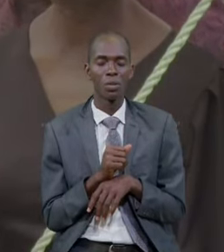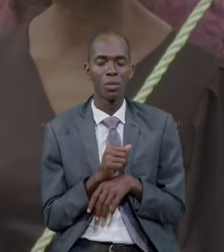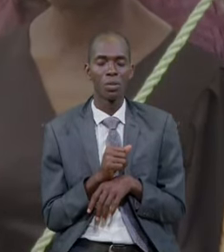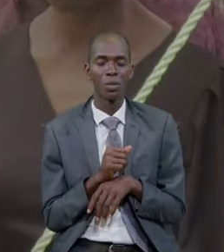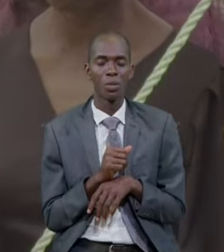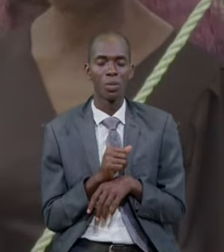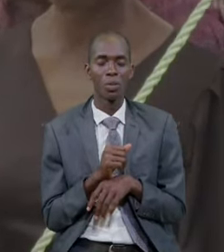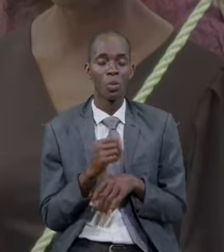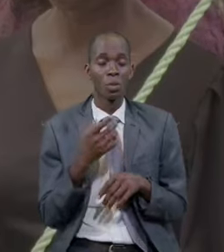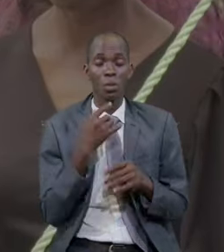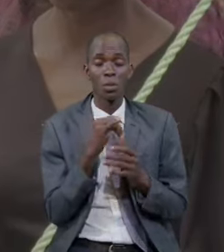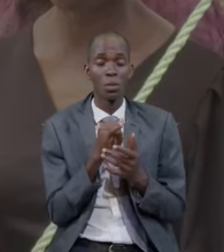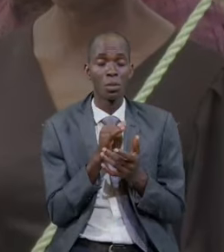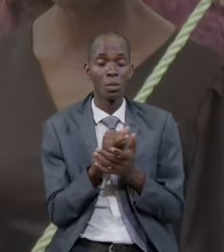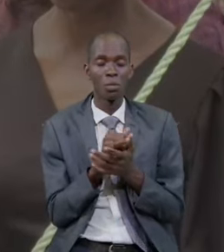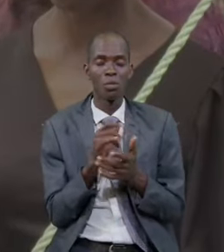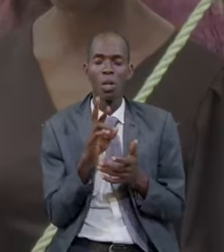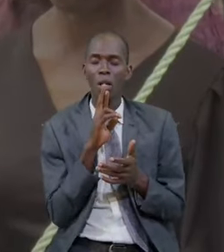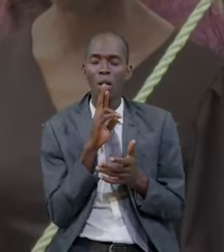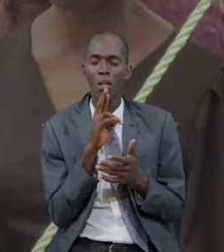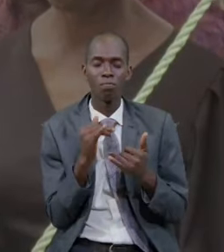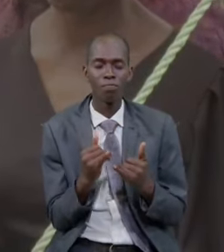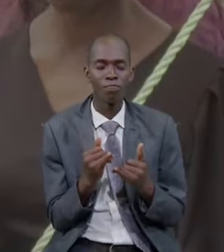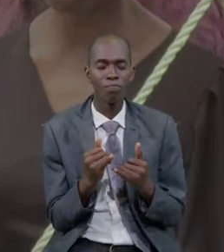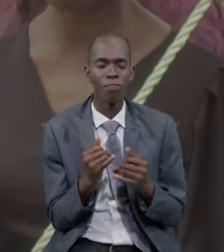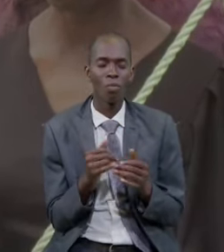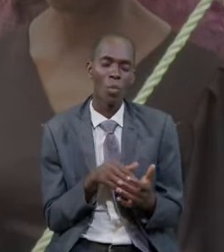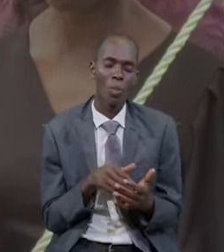L'onction qui t'amène à avoir la colonne vertébrale,